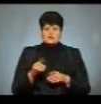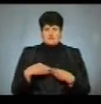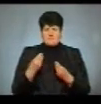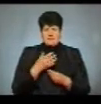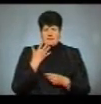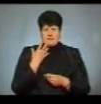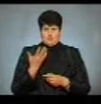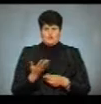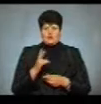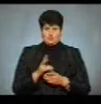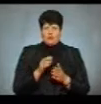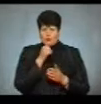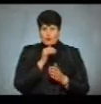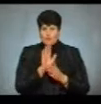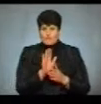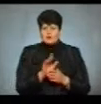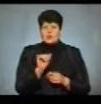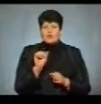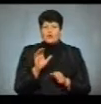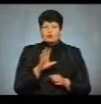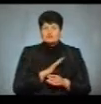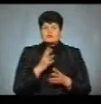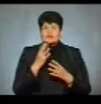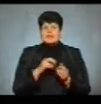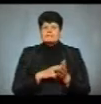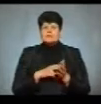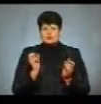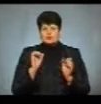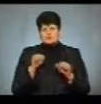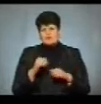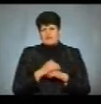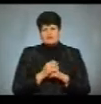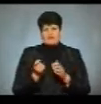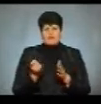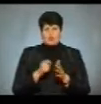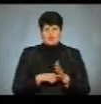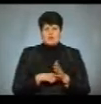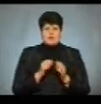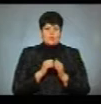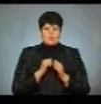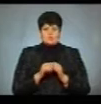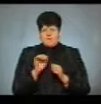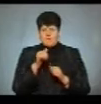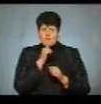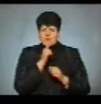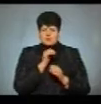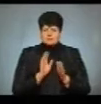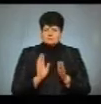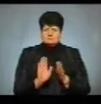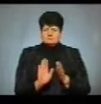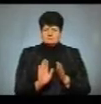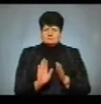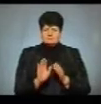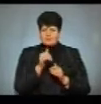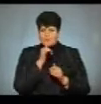тепло. Хто мацав, вони на день могли навіть бути відключені, можливо, ввечері десь включали. Кожен співвласник, може, доторкався до своєї